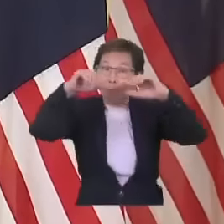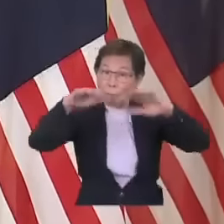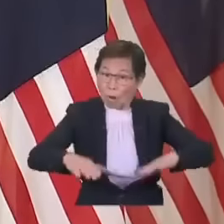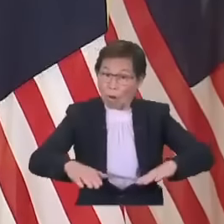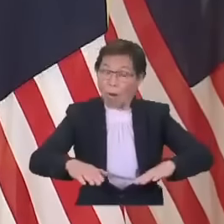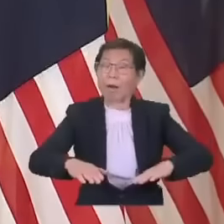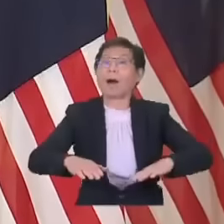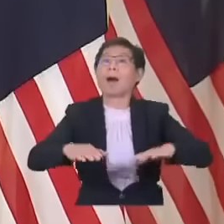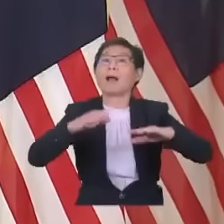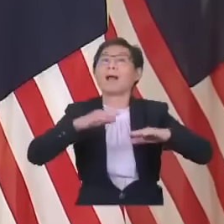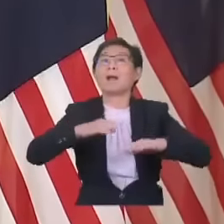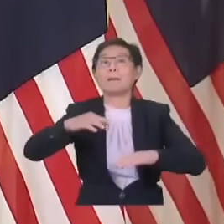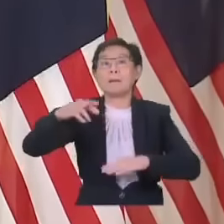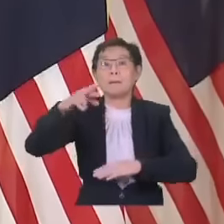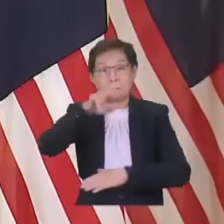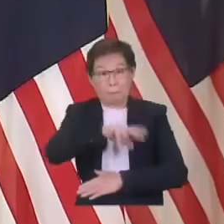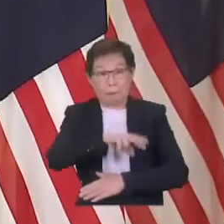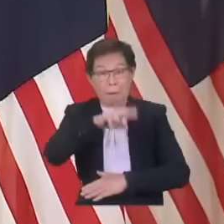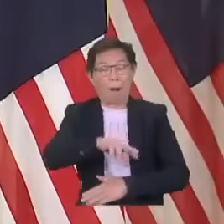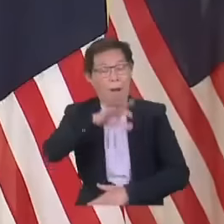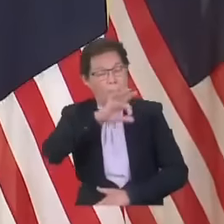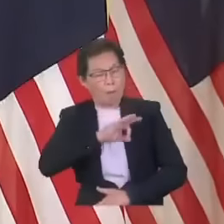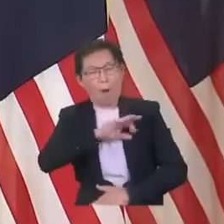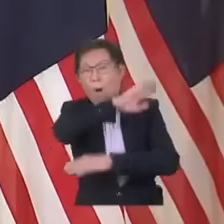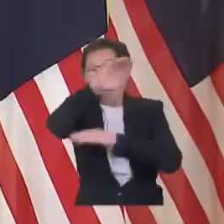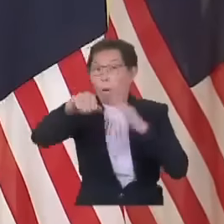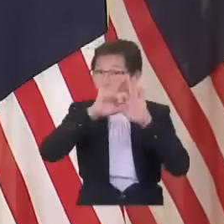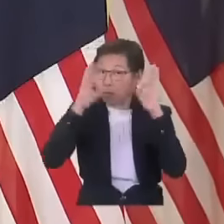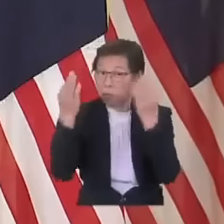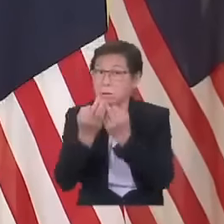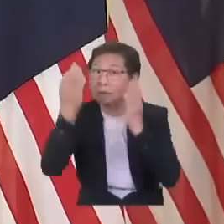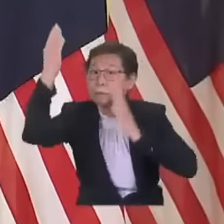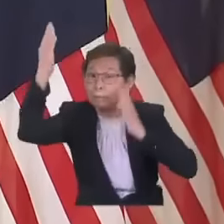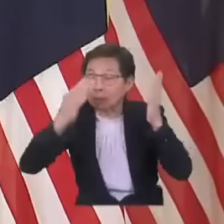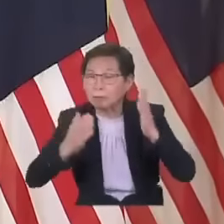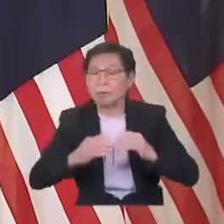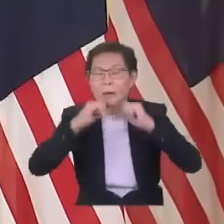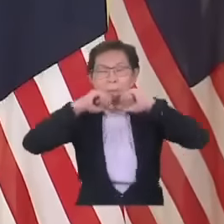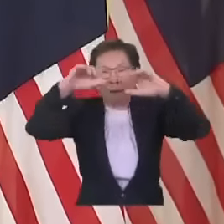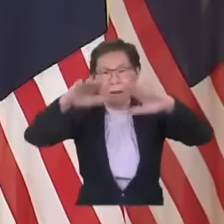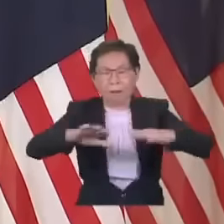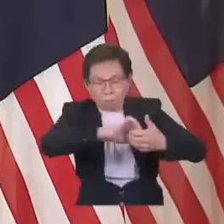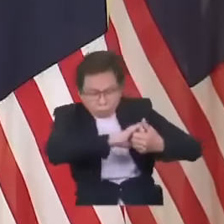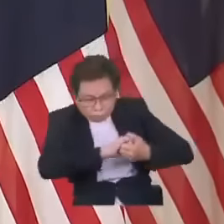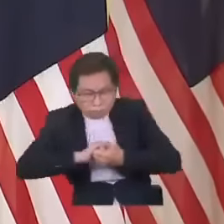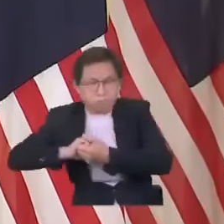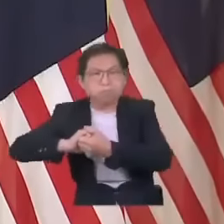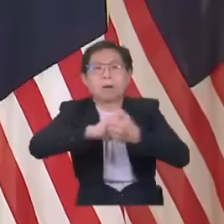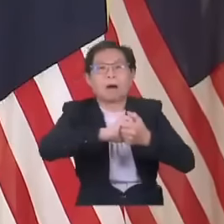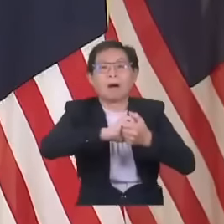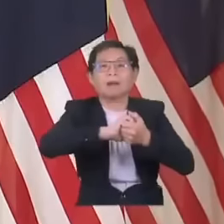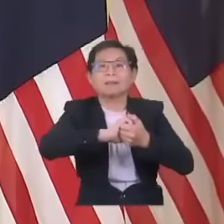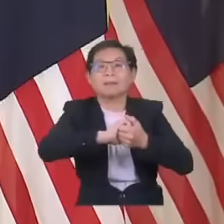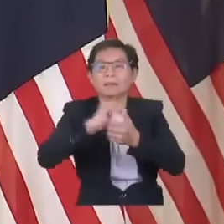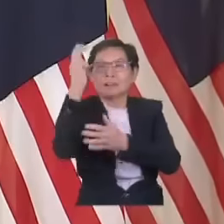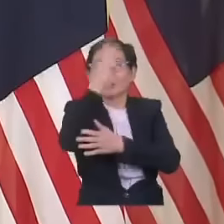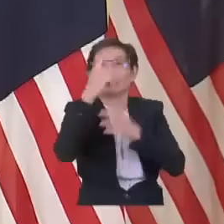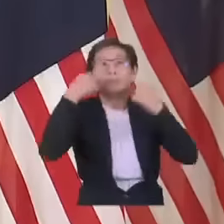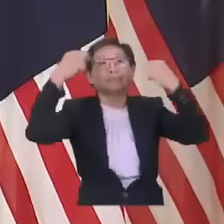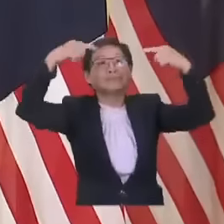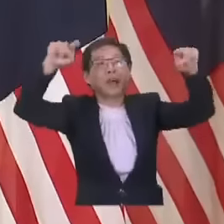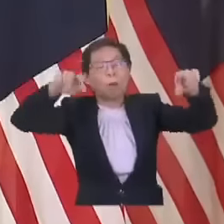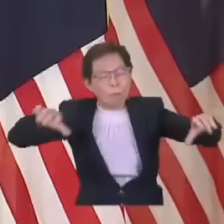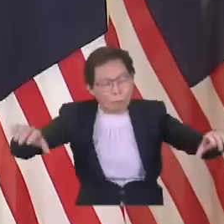rahmatnya memanfaatkan seluruh keluarga Malaysia berkat kesepakatan ini kerajaan telah